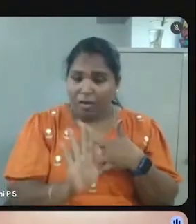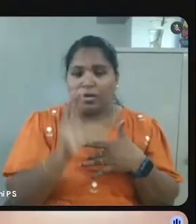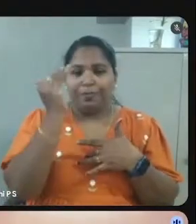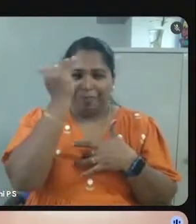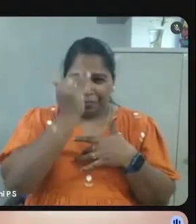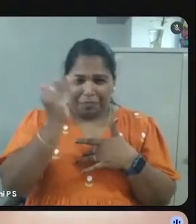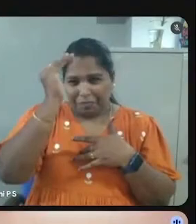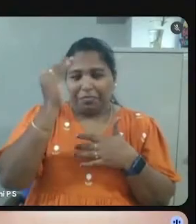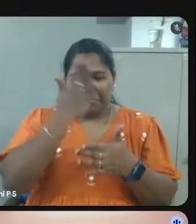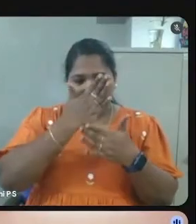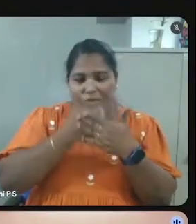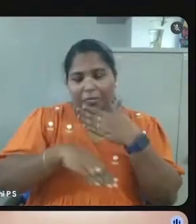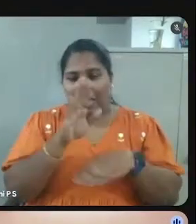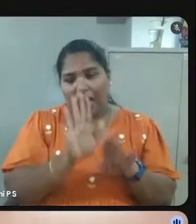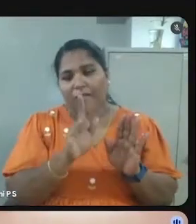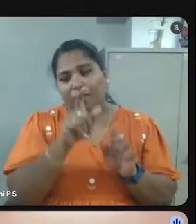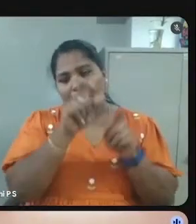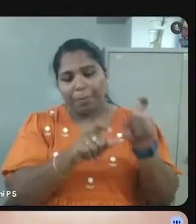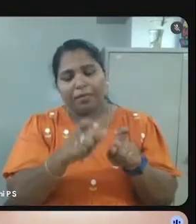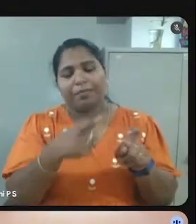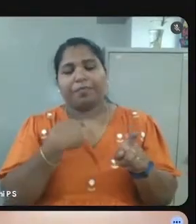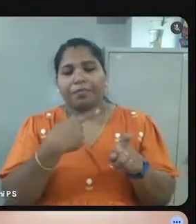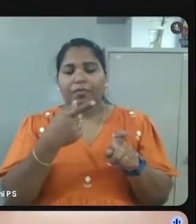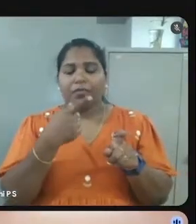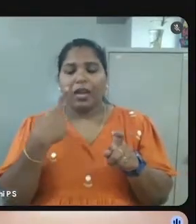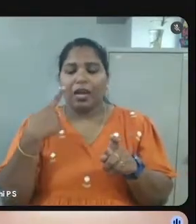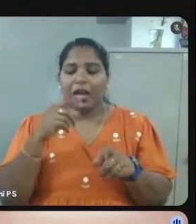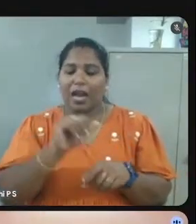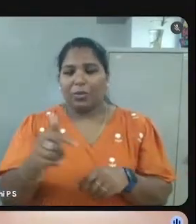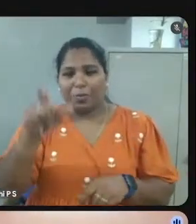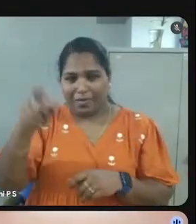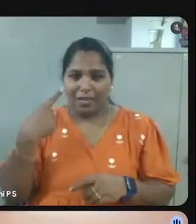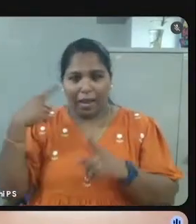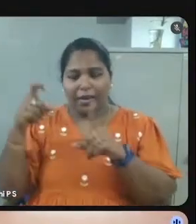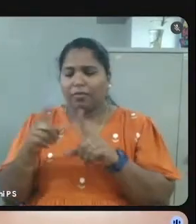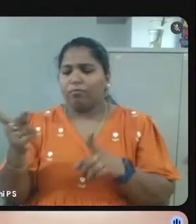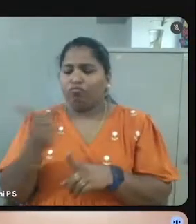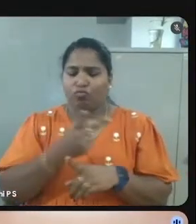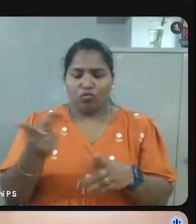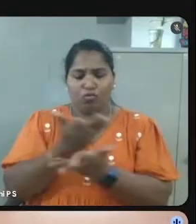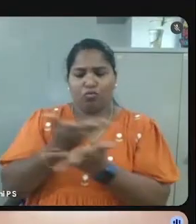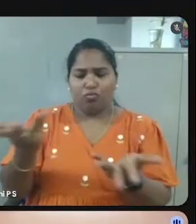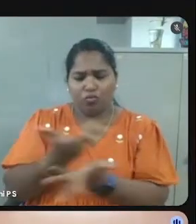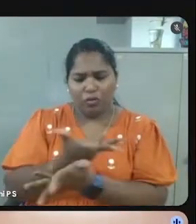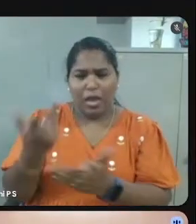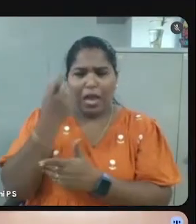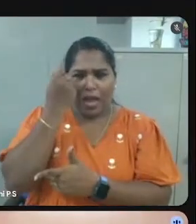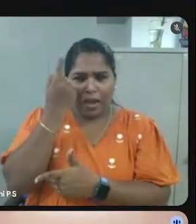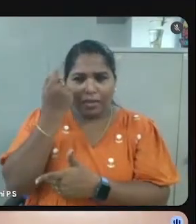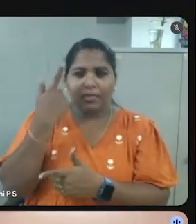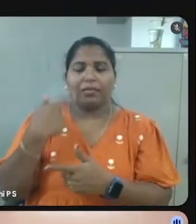നോർമലായിട്ടുണ്ടെങ്കിൽ അവരുടെ മനസ്സിലാക്കി തന്മ ഒന്ന് കൂടും അല്ലെ. ഒരാള് കുറച്ച് ഇന്റലിജൻസ് കമ്മിയാകുമ്പോൾ